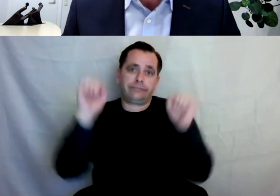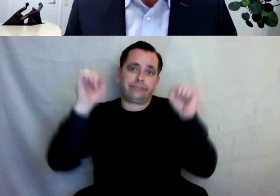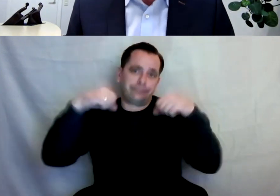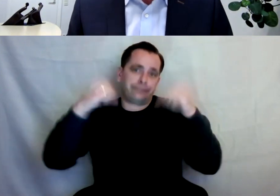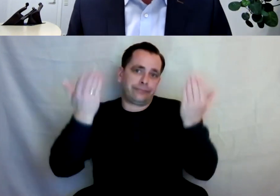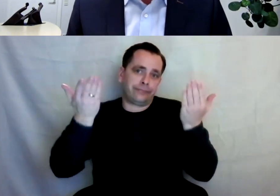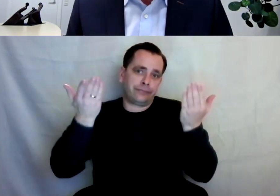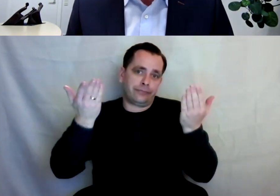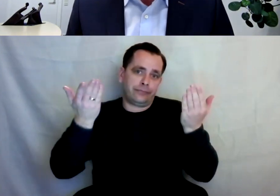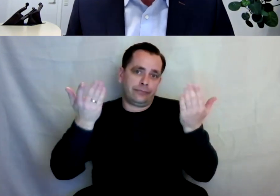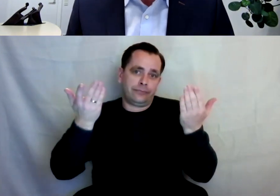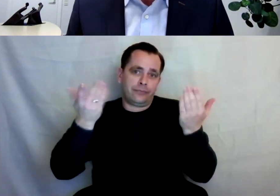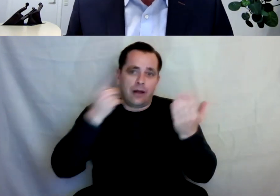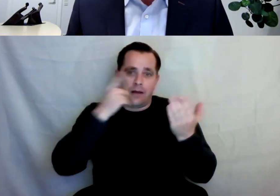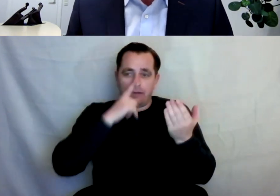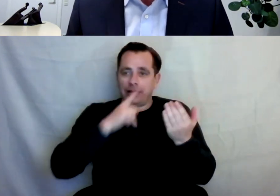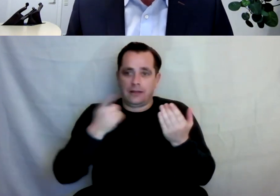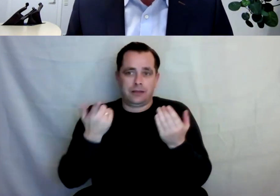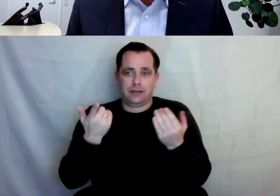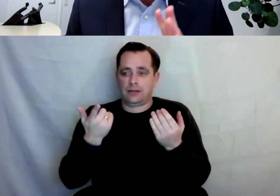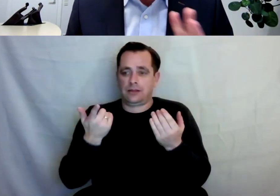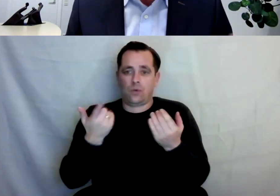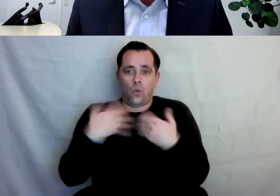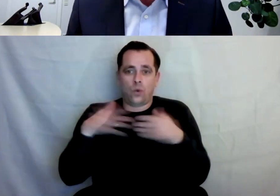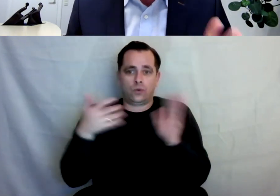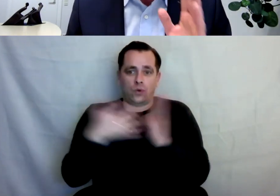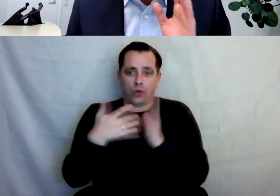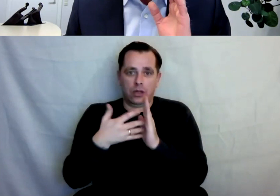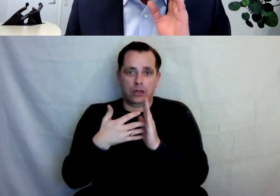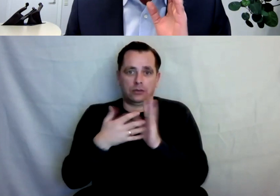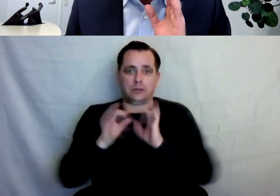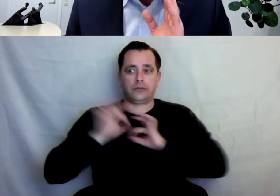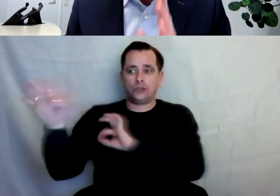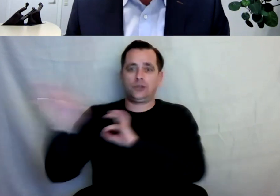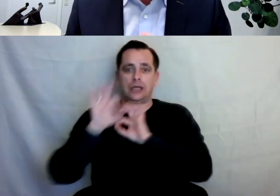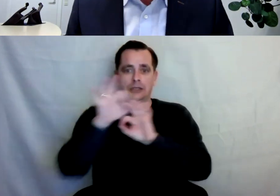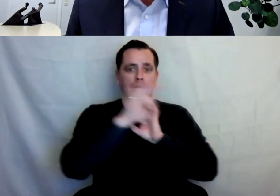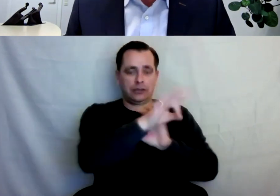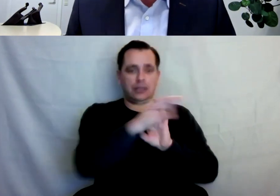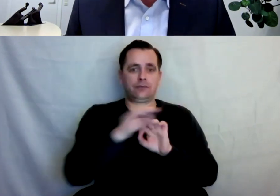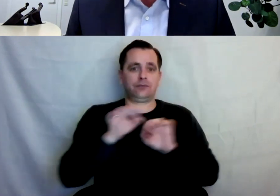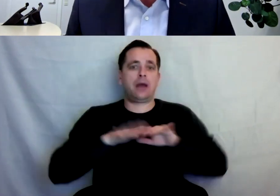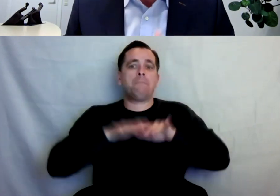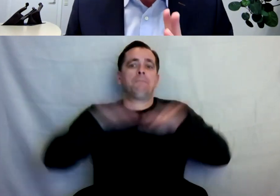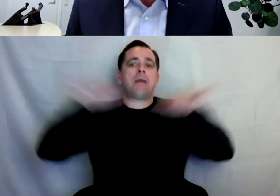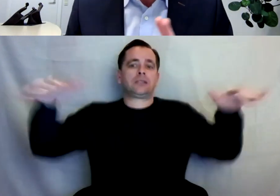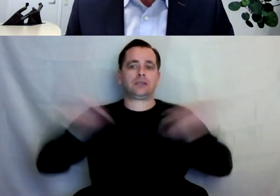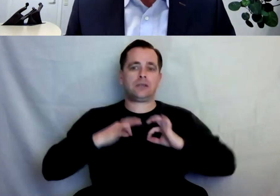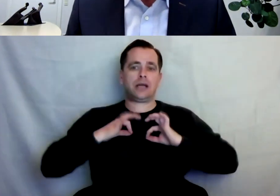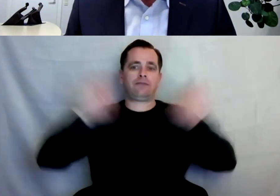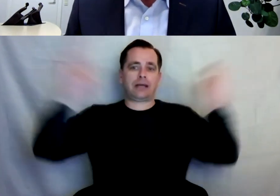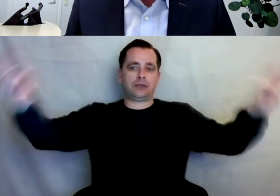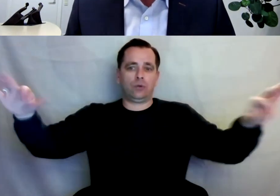ohne Ende, wenn das unkontrolliert alles vollzogen wird unter solchen Voraussetzungen. Darüber sprechen wir ja nicht. Wir sprechen